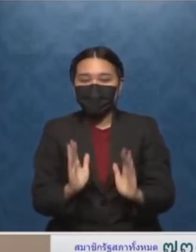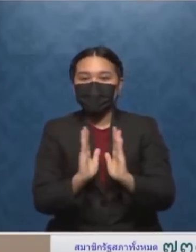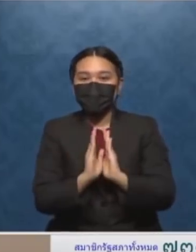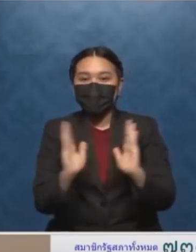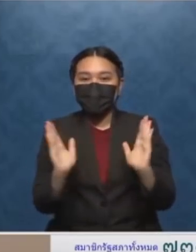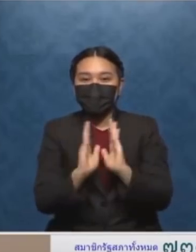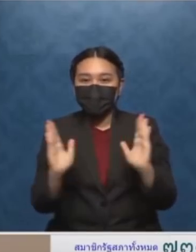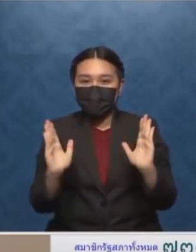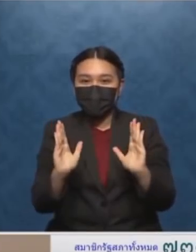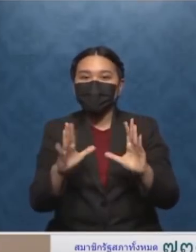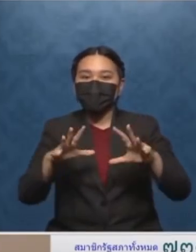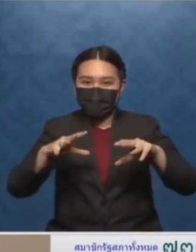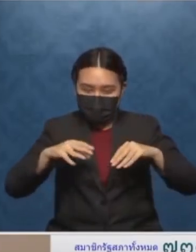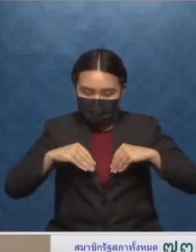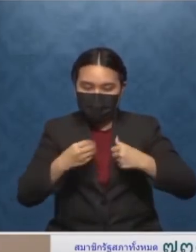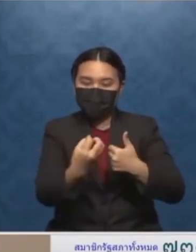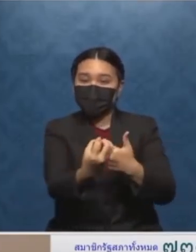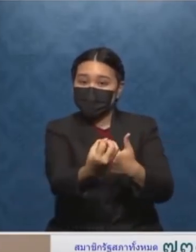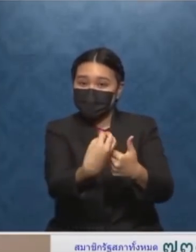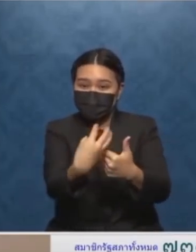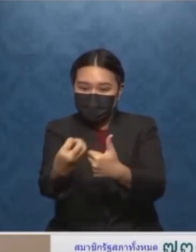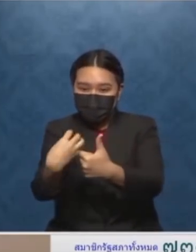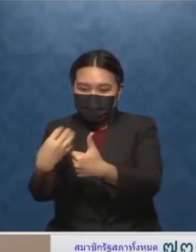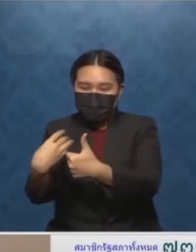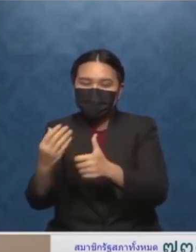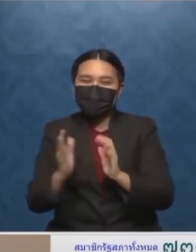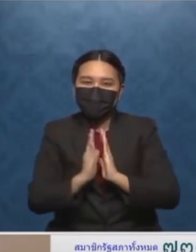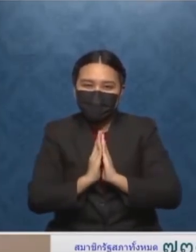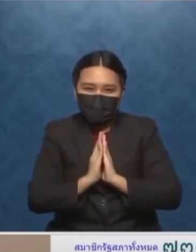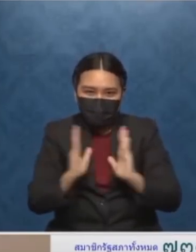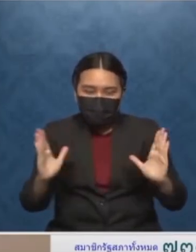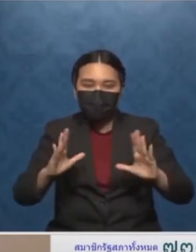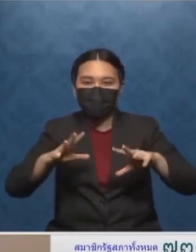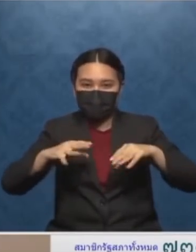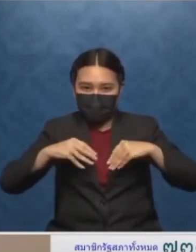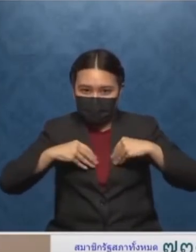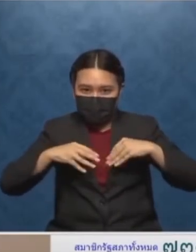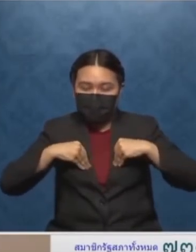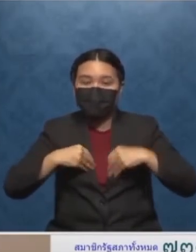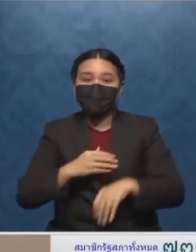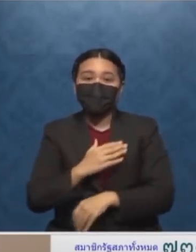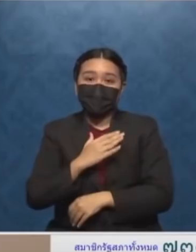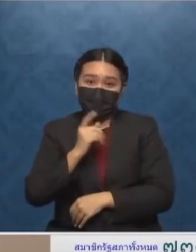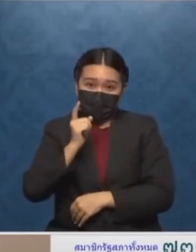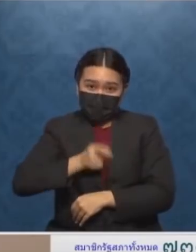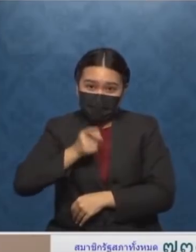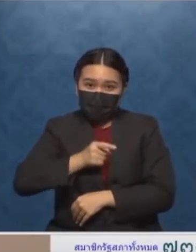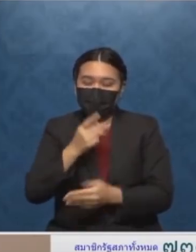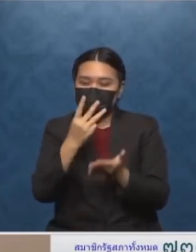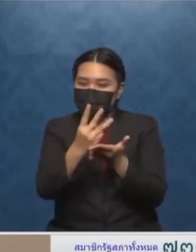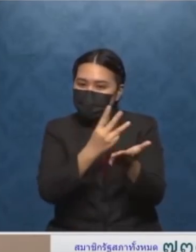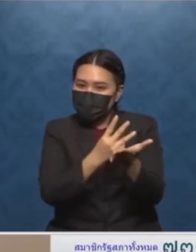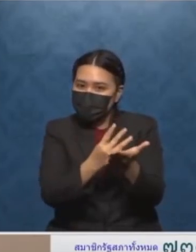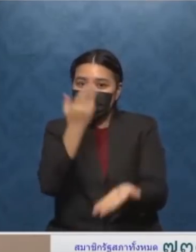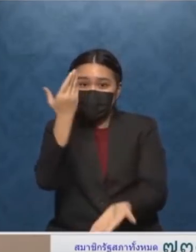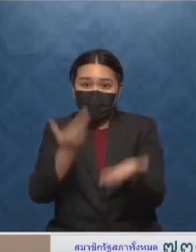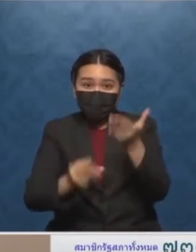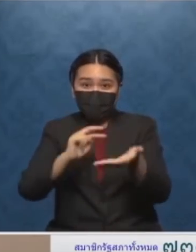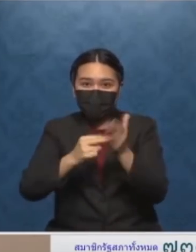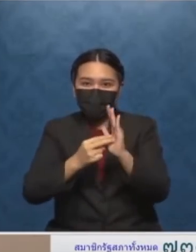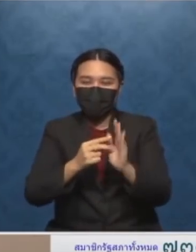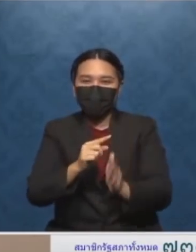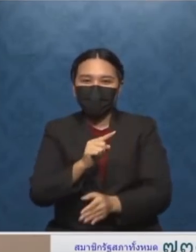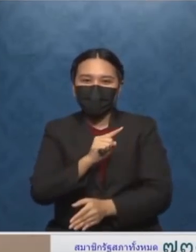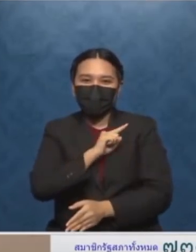ก็น้อมรับคำแนะนำทุกท่านด้วยความขอบพระคุณนะครับจริงๆแล้วเราจะทำยังไงก็ตามเนี่ยมันอยู่ที่ความรับผิดชอบของเร